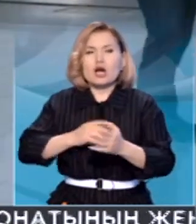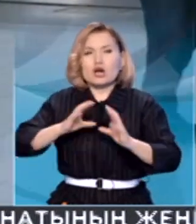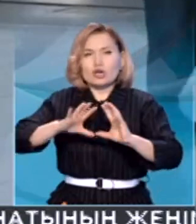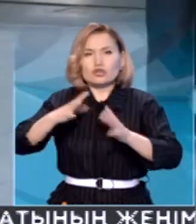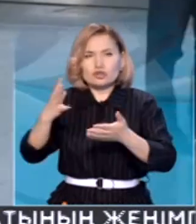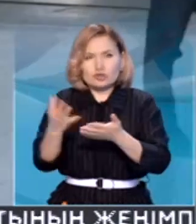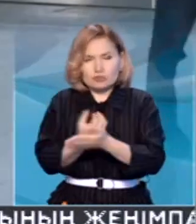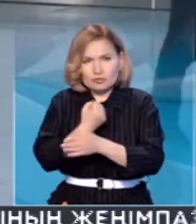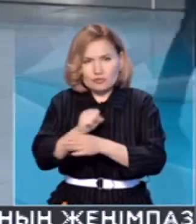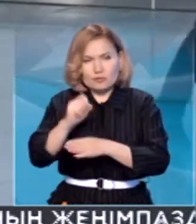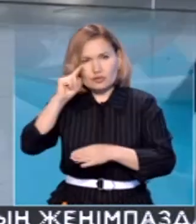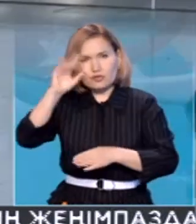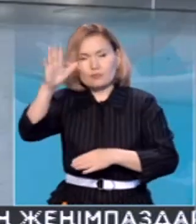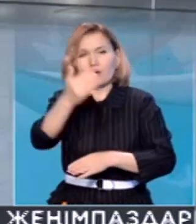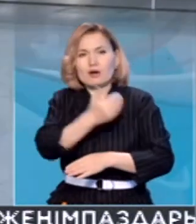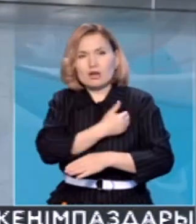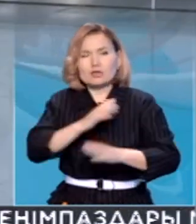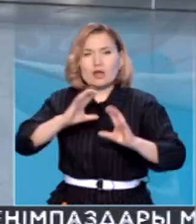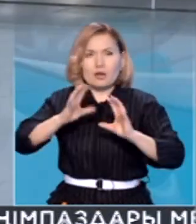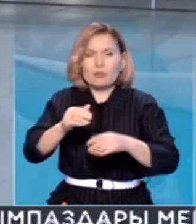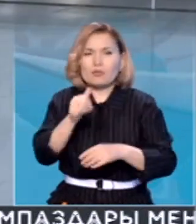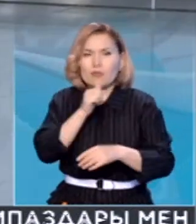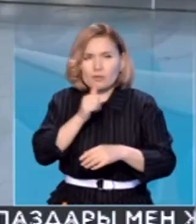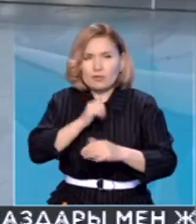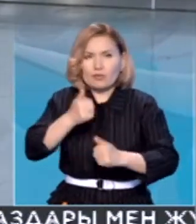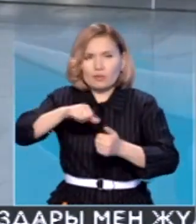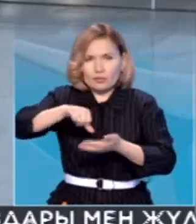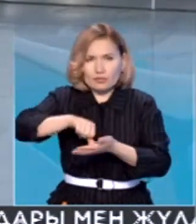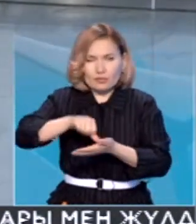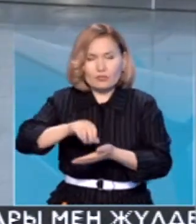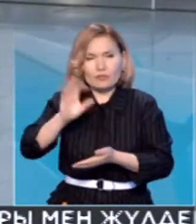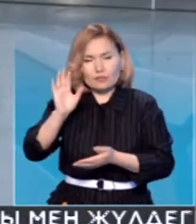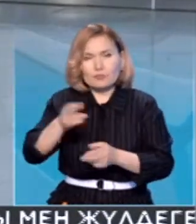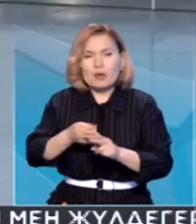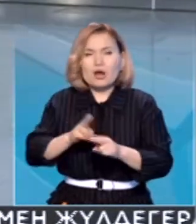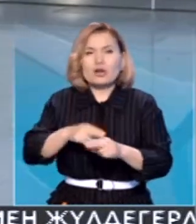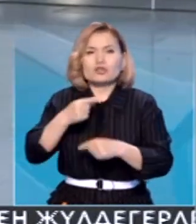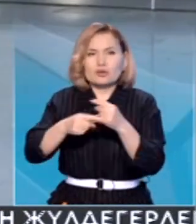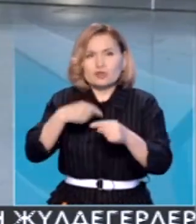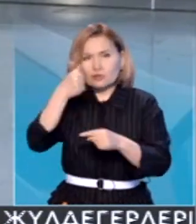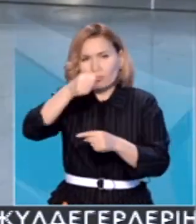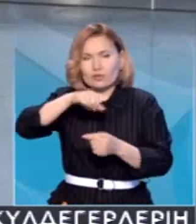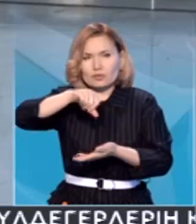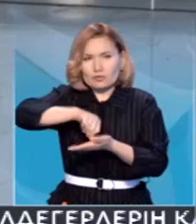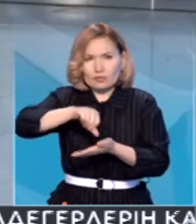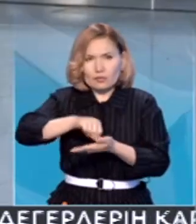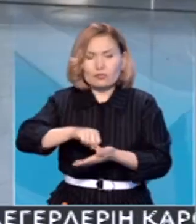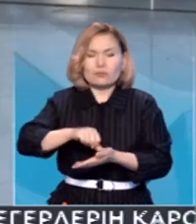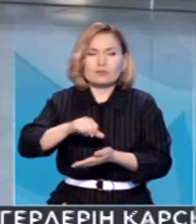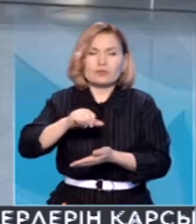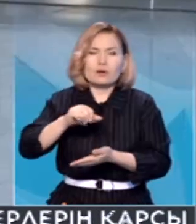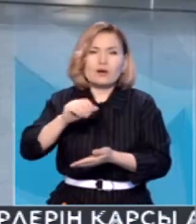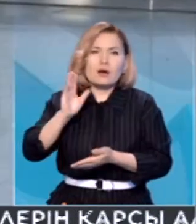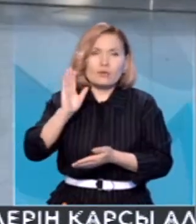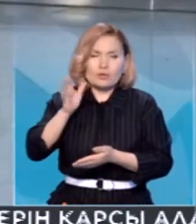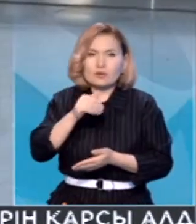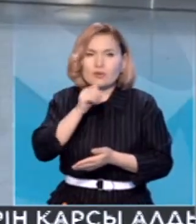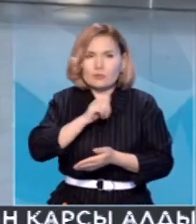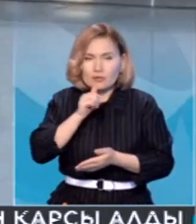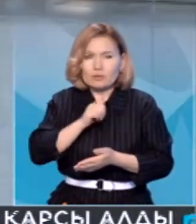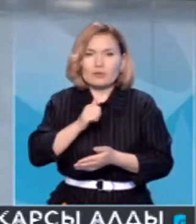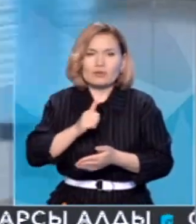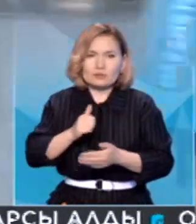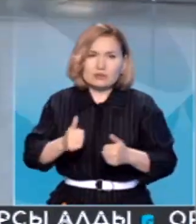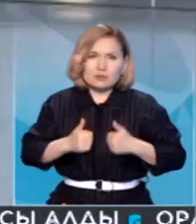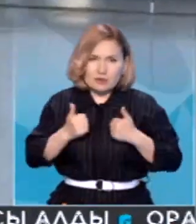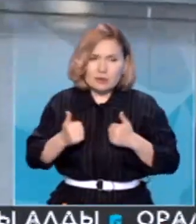Алла қаласа олимпиада чемпион болу. Енді бағымды сынаймыз, бақ шаба ма, ат шаба ма дейді. Енді адам деген емес, Алланың деген болады. Енді әрекет жасаймыз, бақ